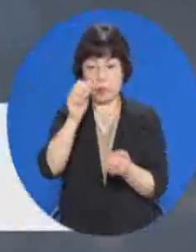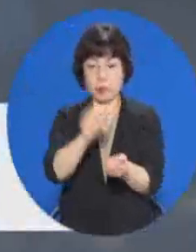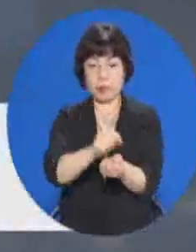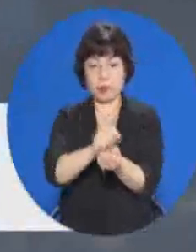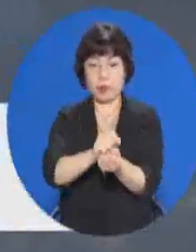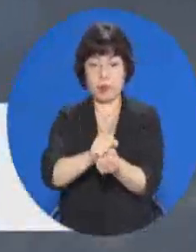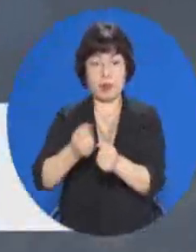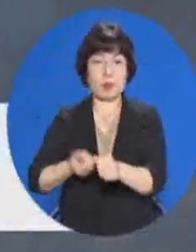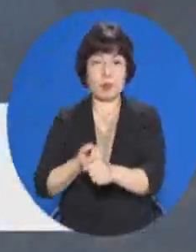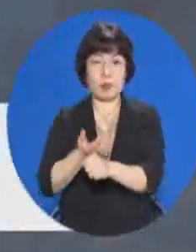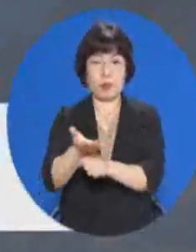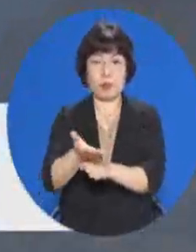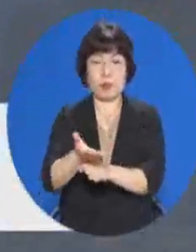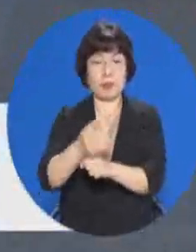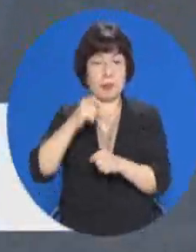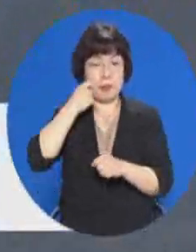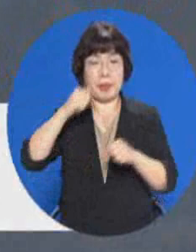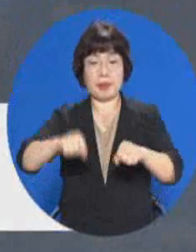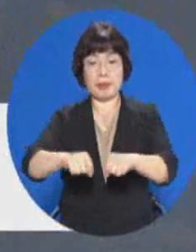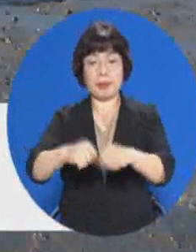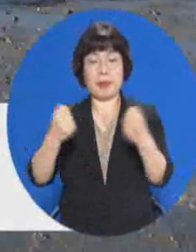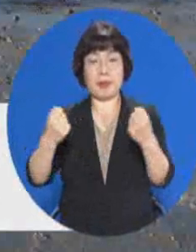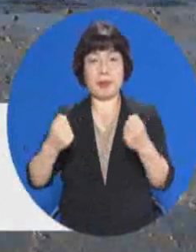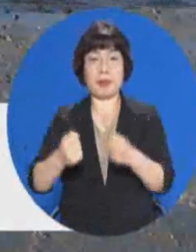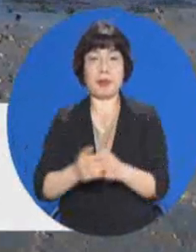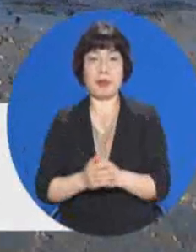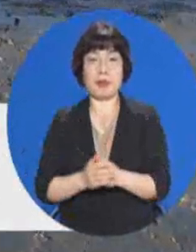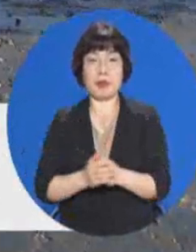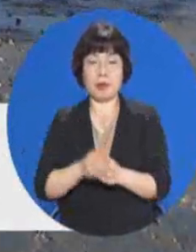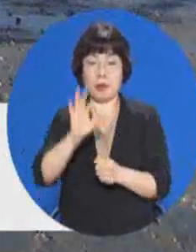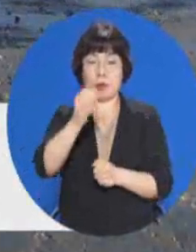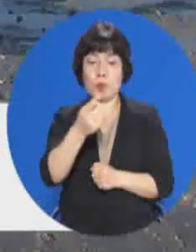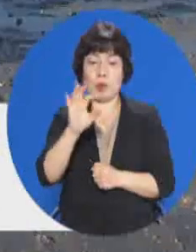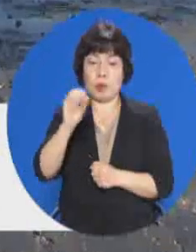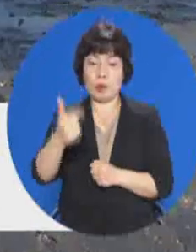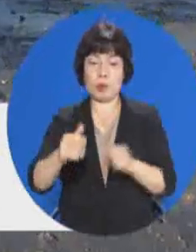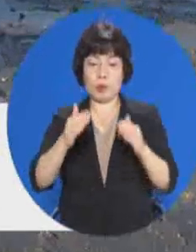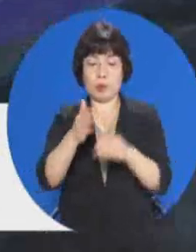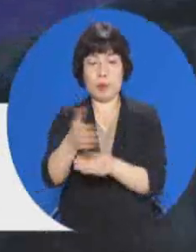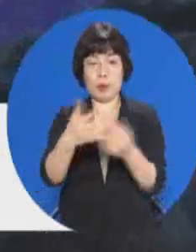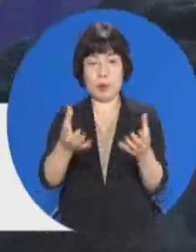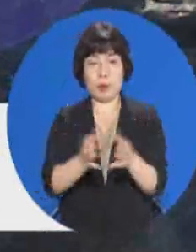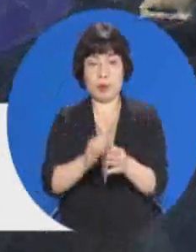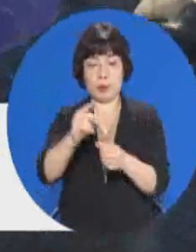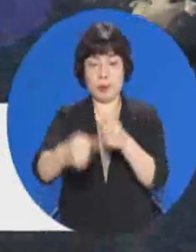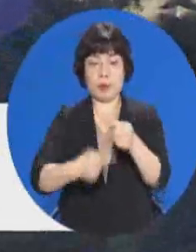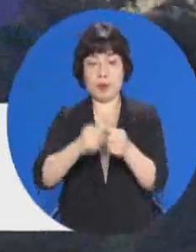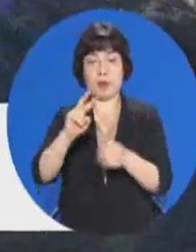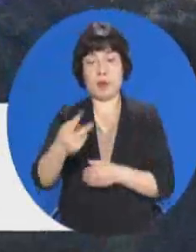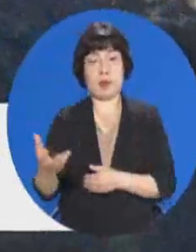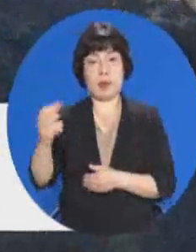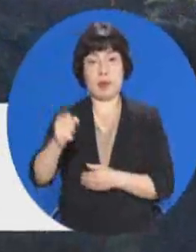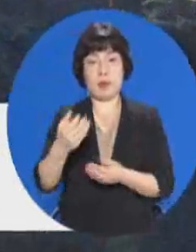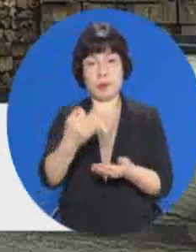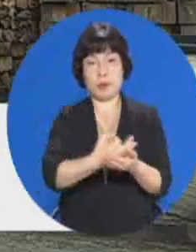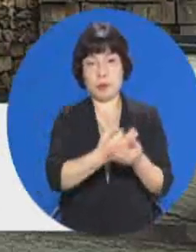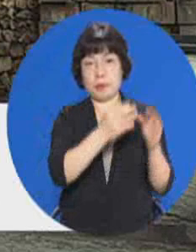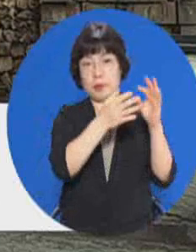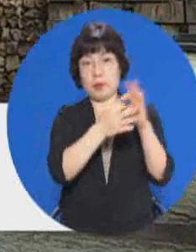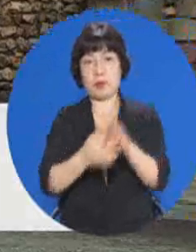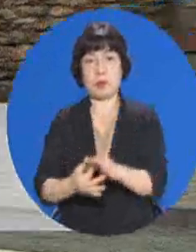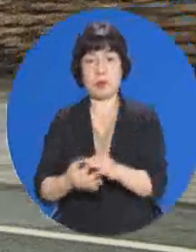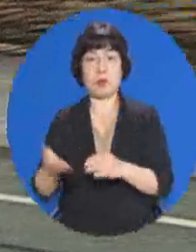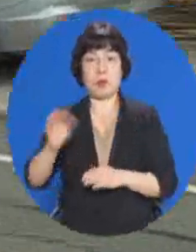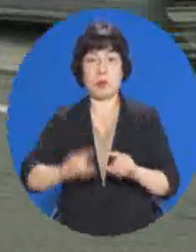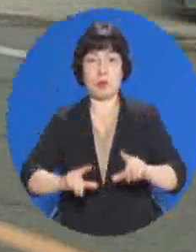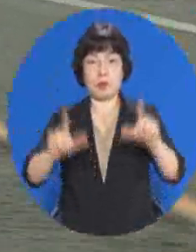하면 국내외로 불티나게 수출되는 효자 상품으로 와운마을 어촌계는 매년 2억 원 이상의 소득을 올려왔습니다.